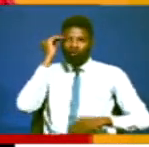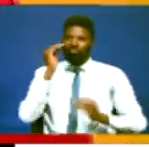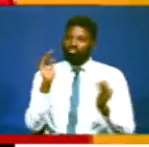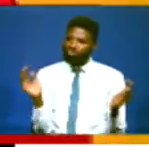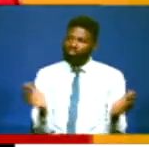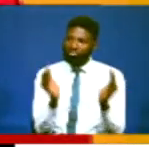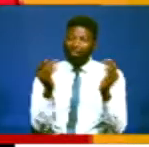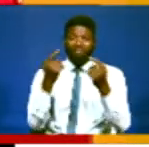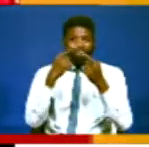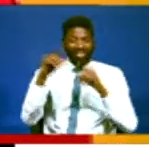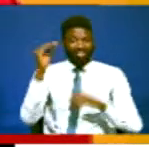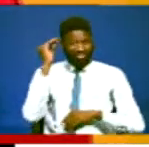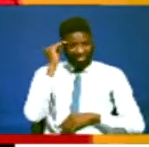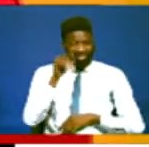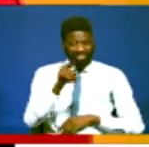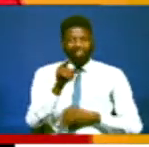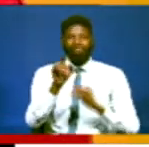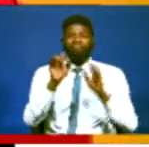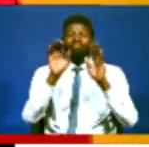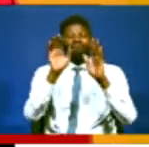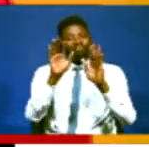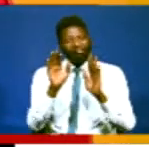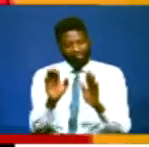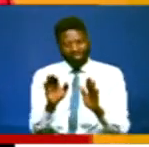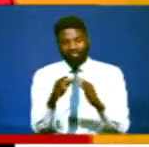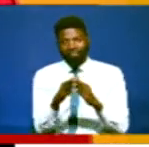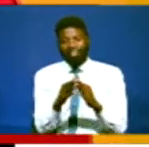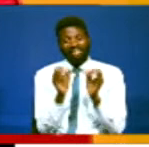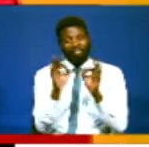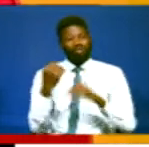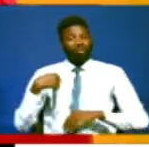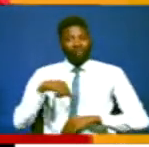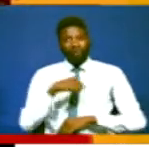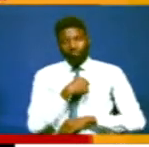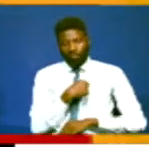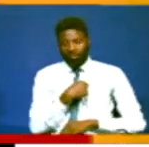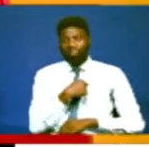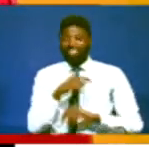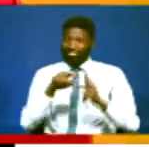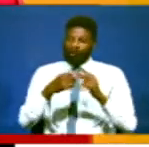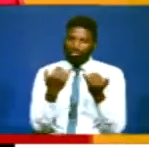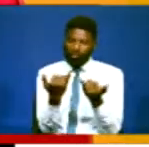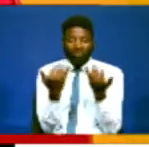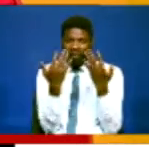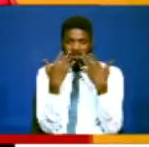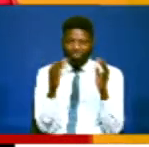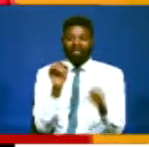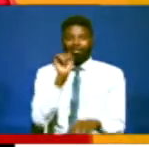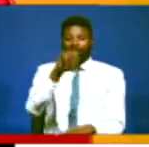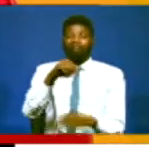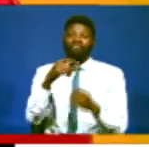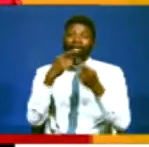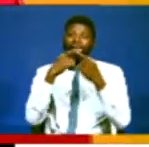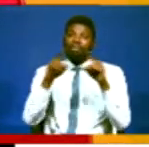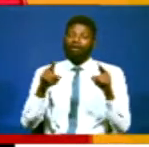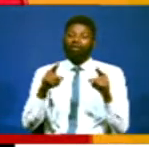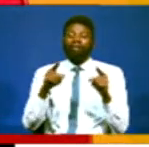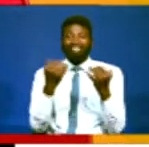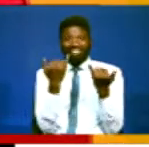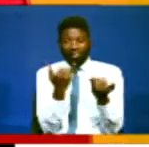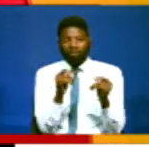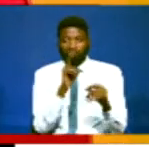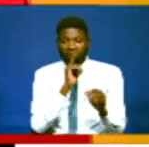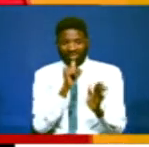muhimili mkubwa sana. Tukicheza nao ndio tumeanza, wanavyosema tumeanza safari, the train has left the station